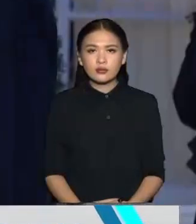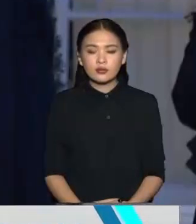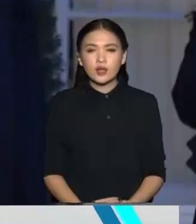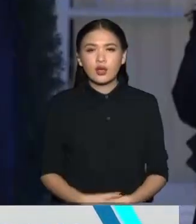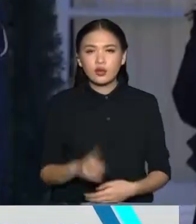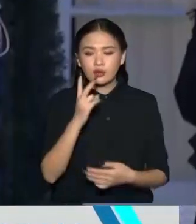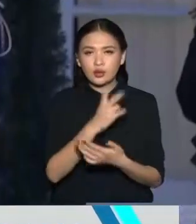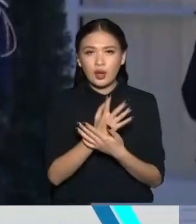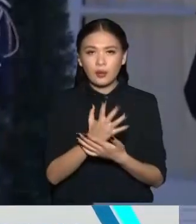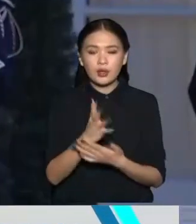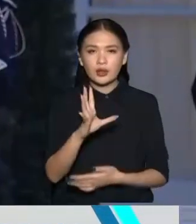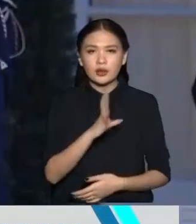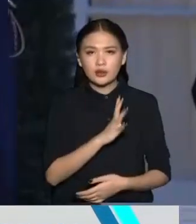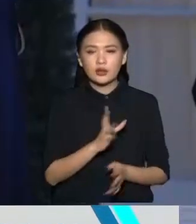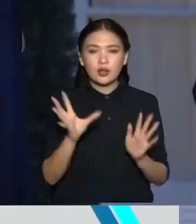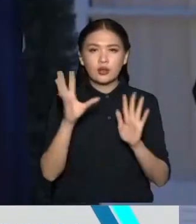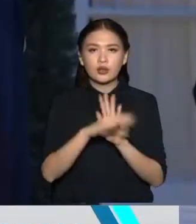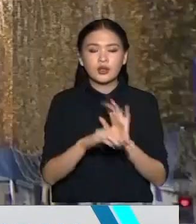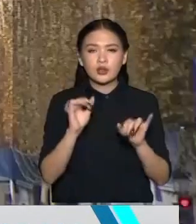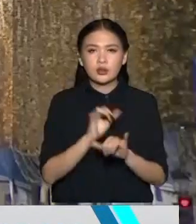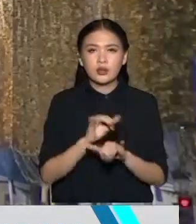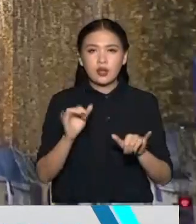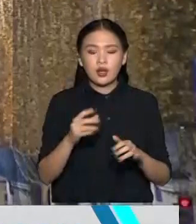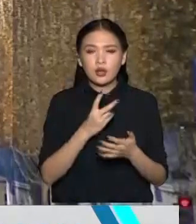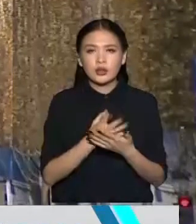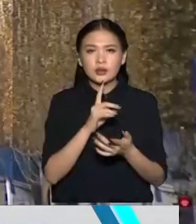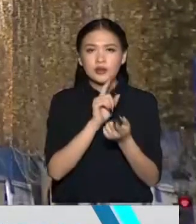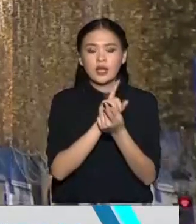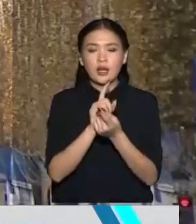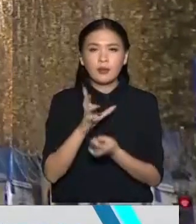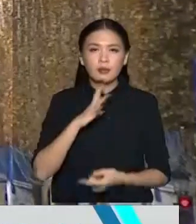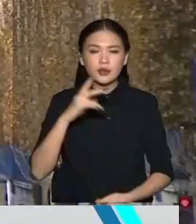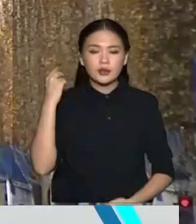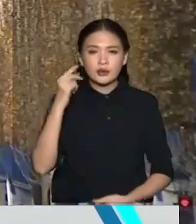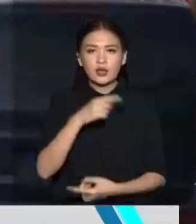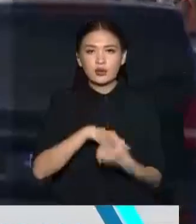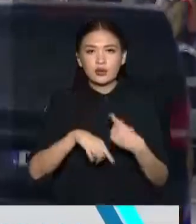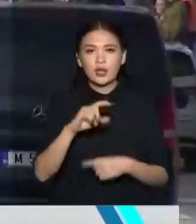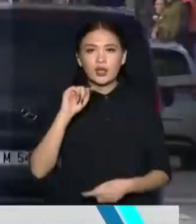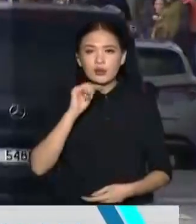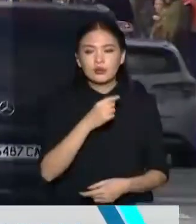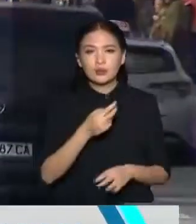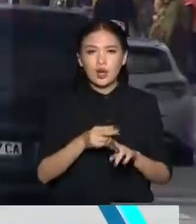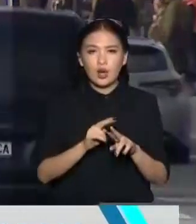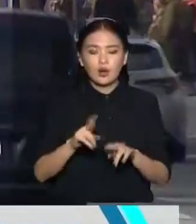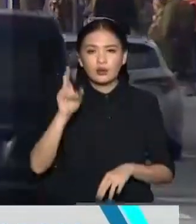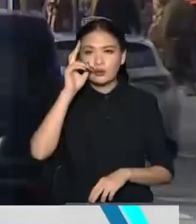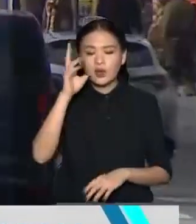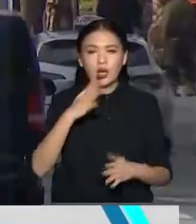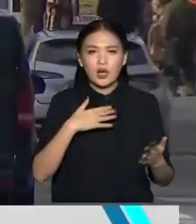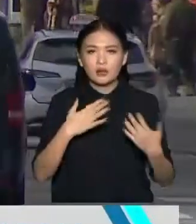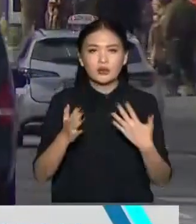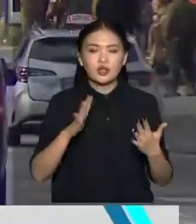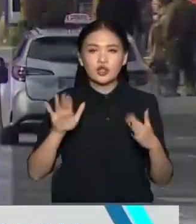Құрмет көрсету шараларынан соң қос тарап кеңейтілген құрамда кездесті. Президенттер сауда экономикалық, инвестициялық, мәдени-гуманитарлық